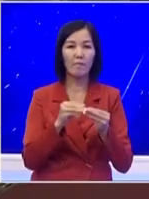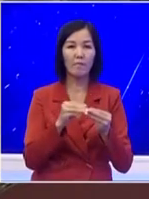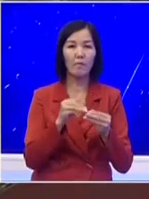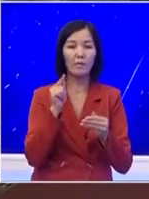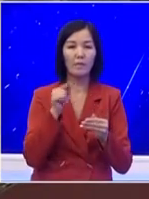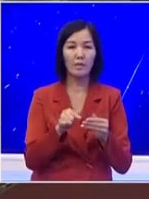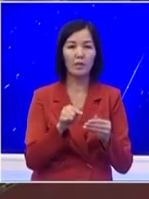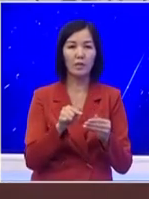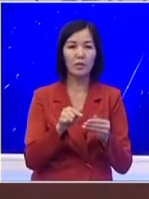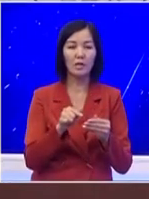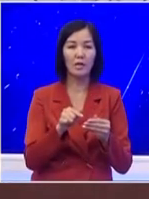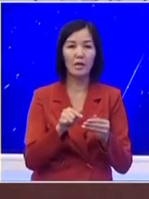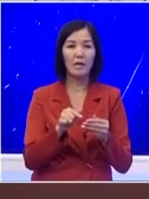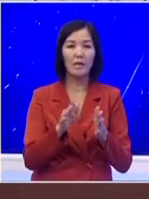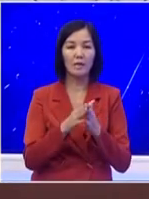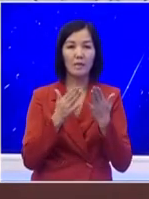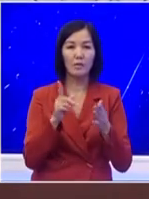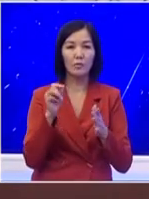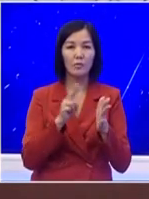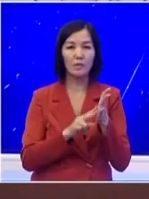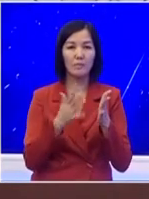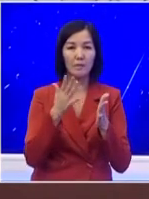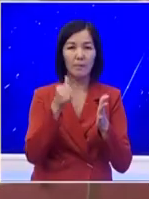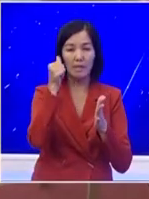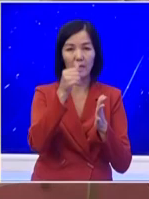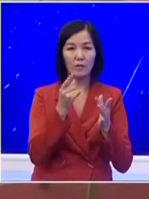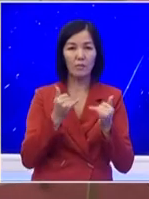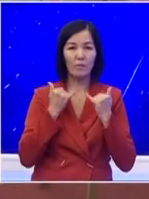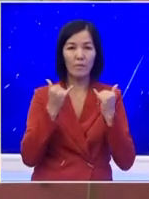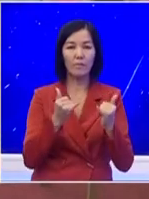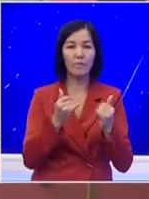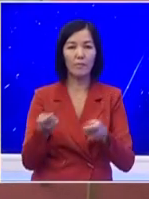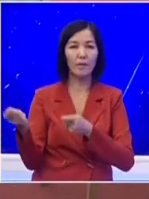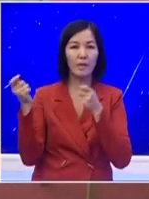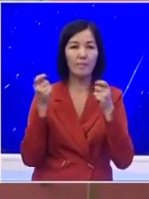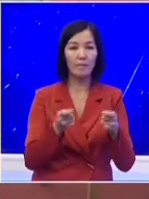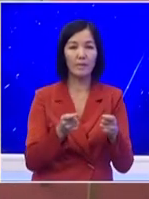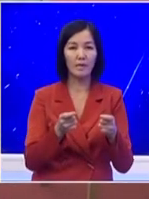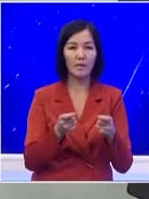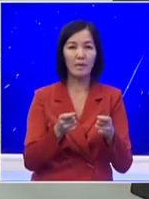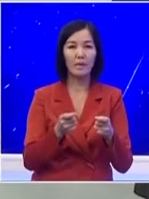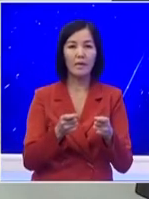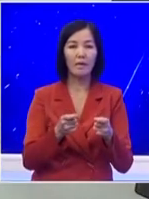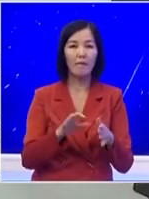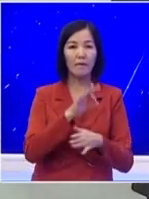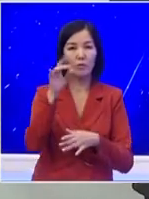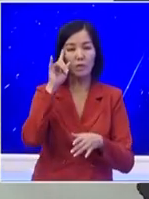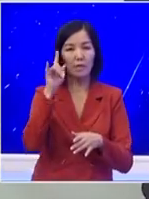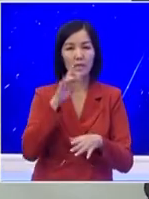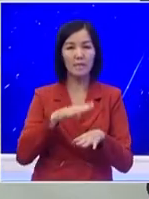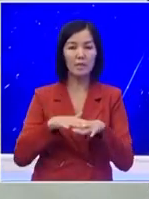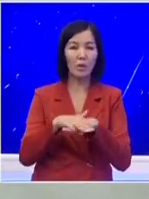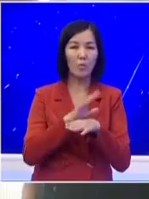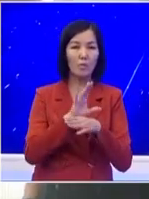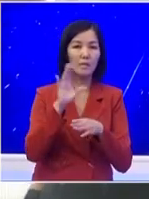посвящен 175-летию великого Абая. Половина тиража будет доставлена на родину прославленного мыслителя в дар жителям